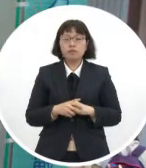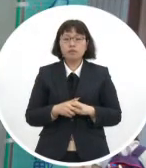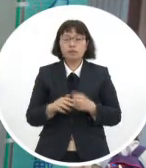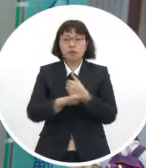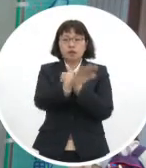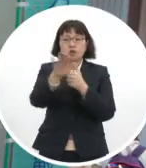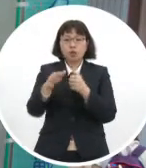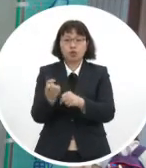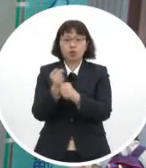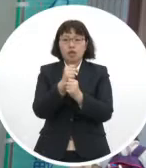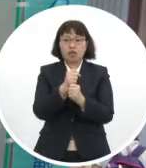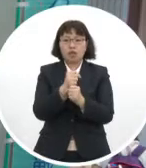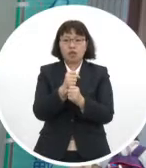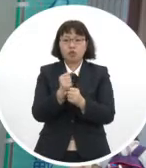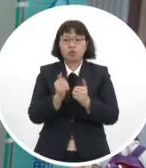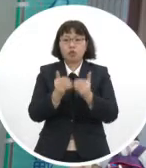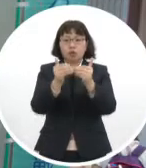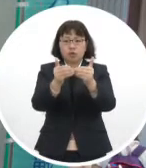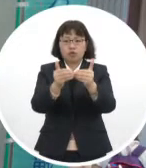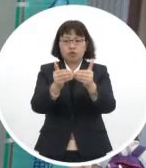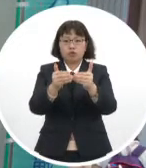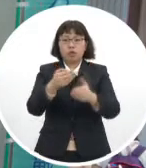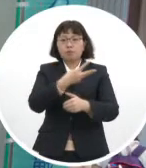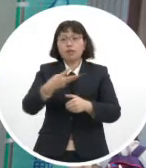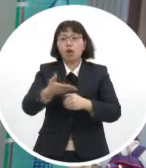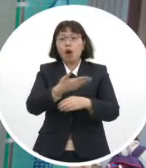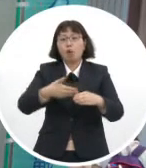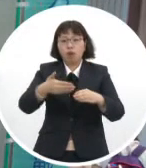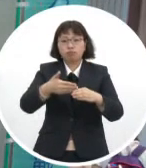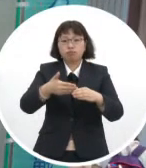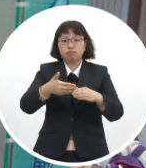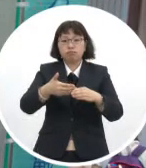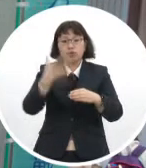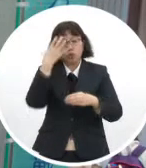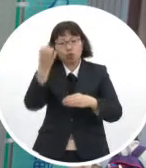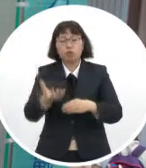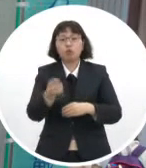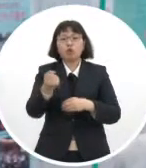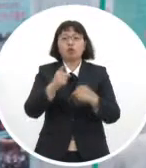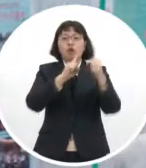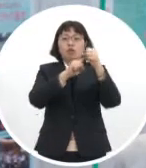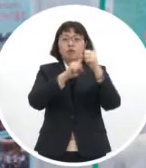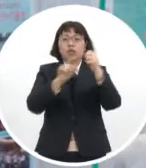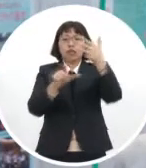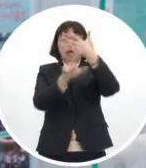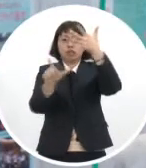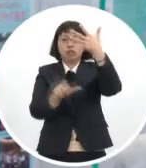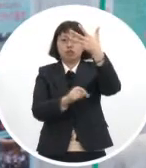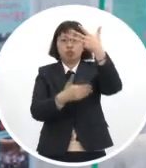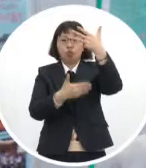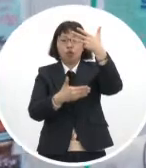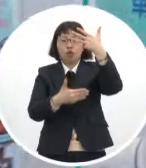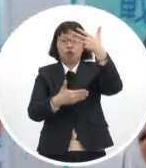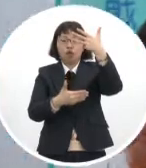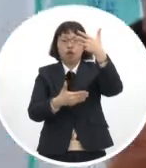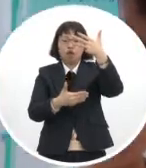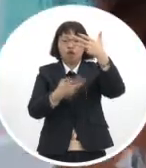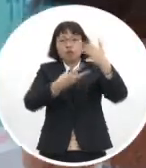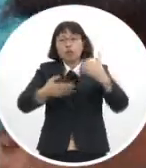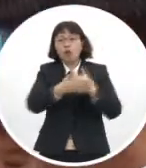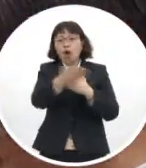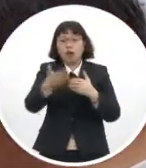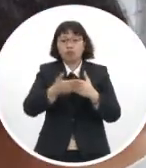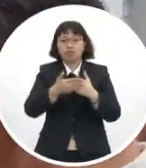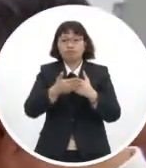環境再生を進めている三河湾に関心を持っていただくため、8月9日三河湾